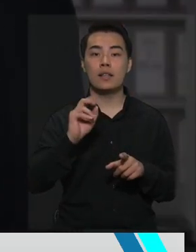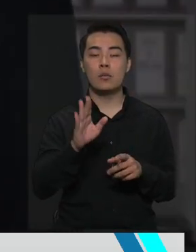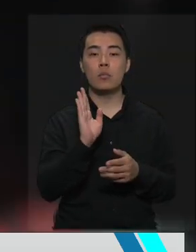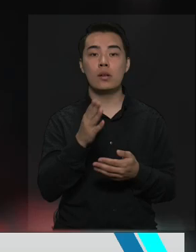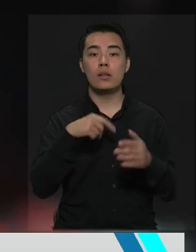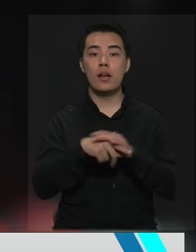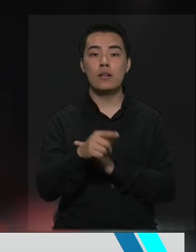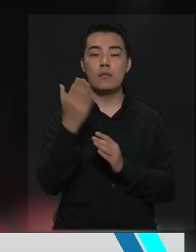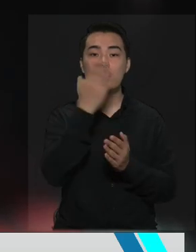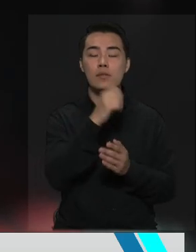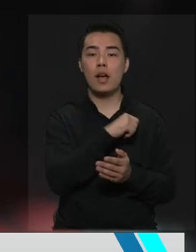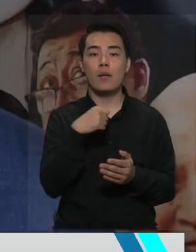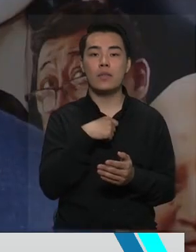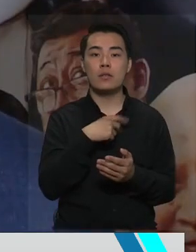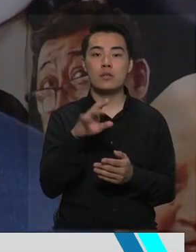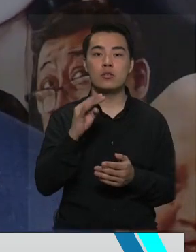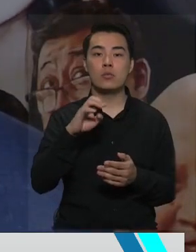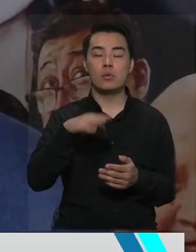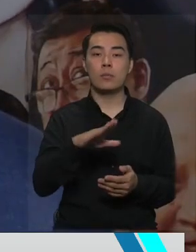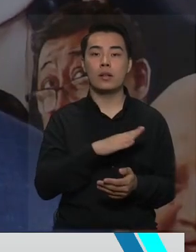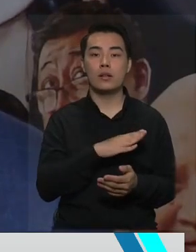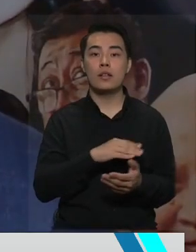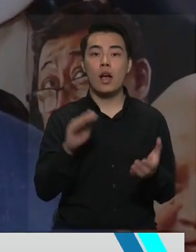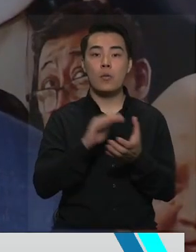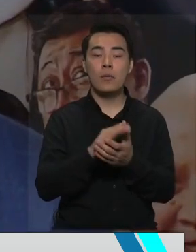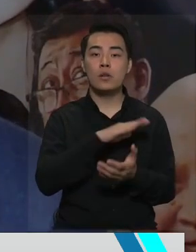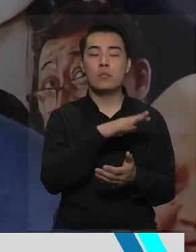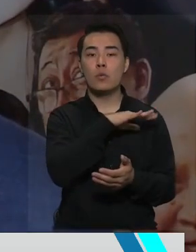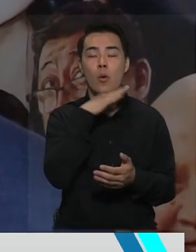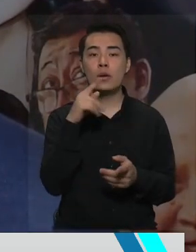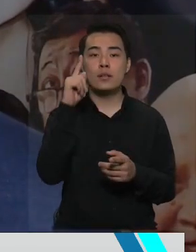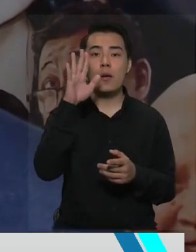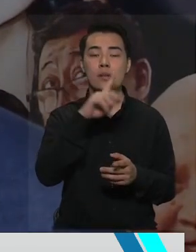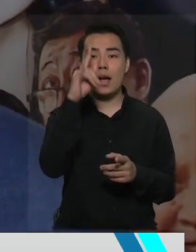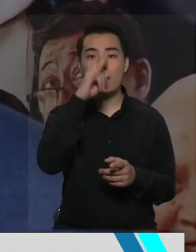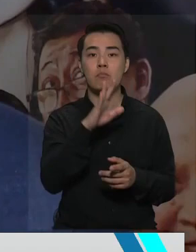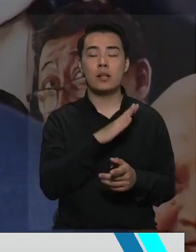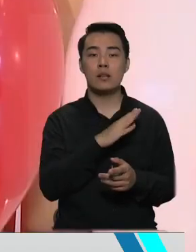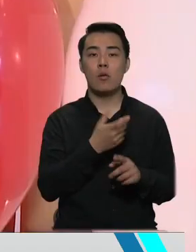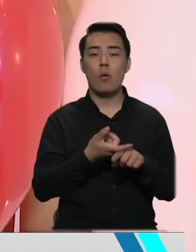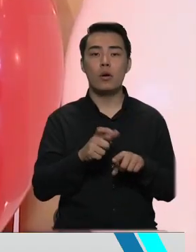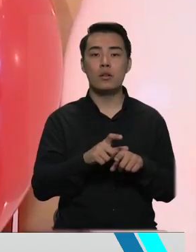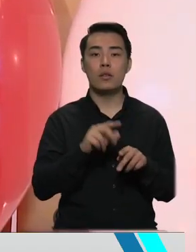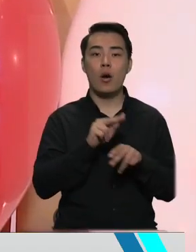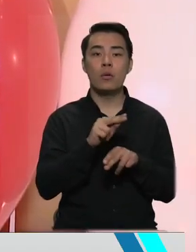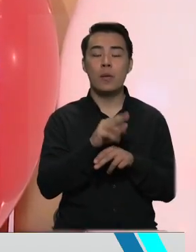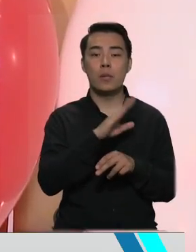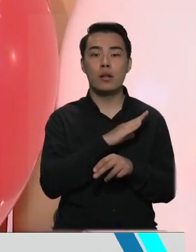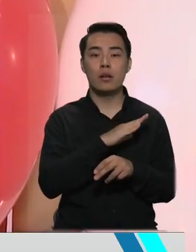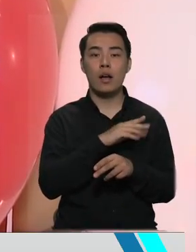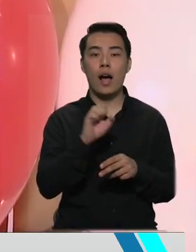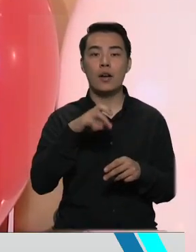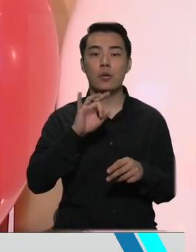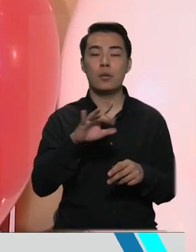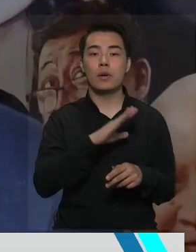работа в фильме стала дебютом когда я познакомился с очень многими звездами из Казахстана они мне очень много чего научили видео